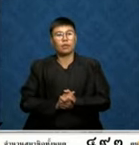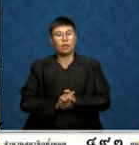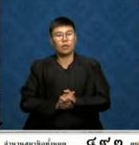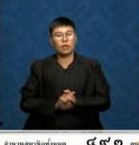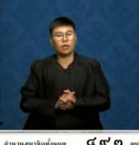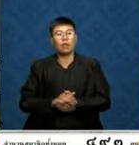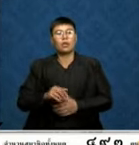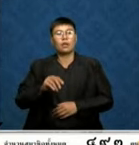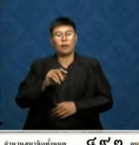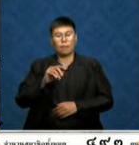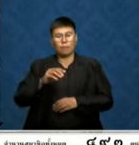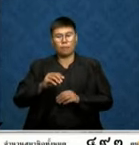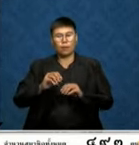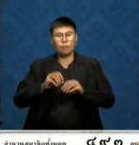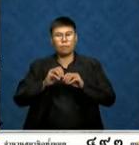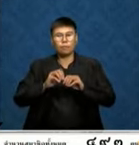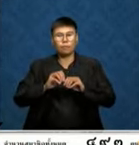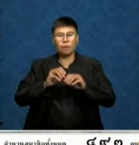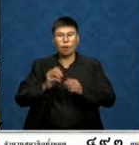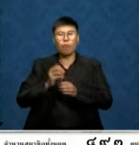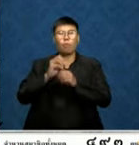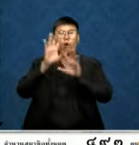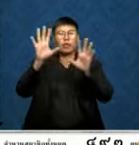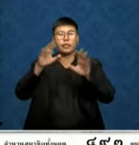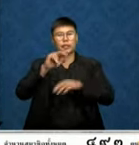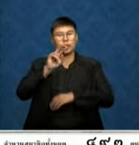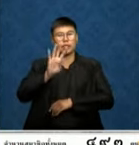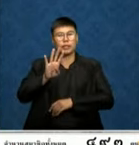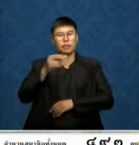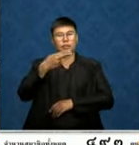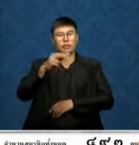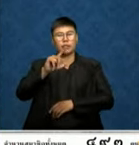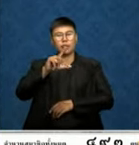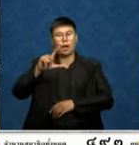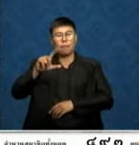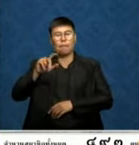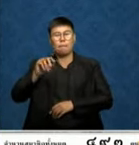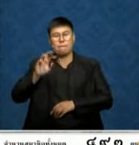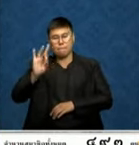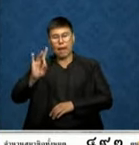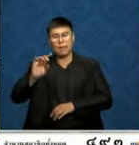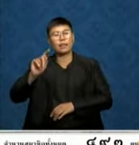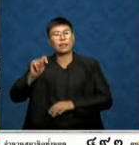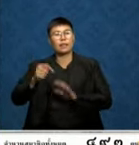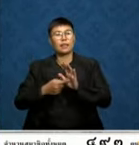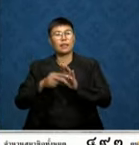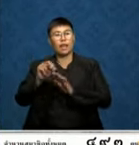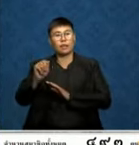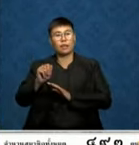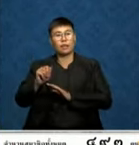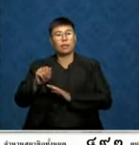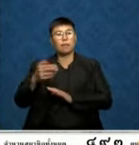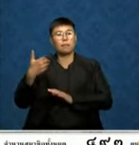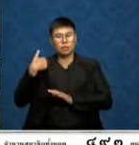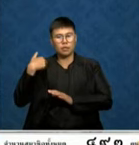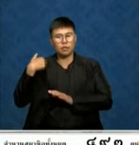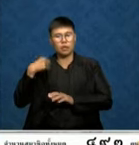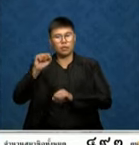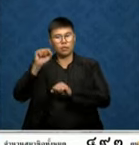ซเรือนกระจกที่ 48,000 ล้านตันนะครับก็คือมีผู้ประกาศเพิ่มอีก 4,000 ล้านตันยังมีช่องว่างอี